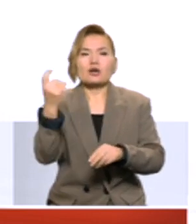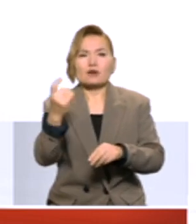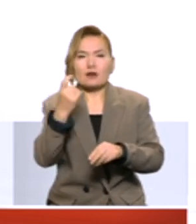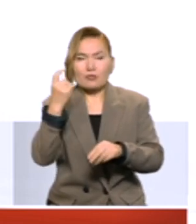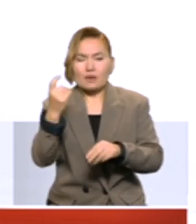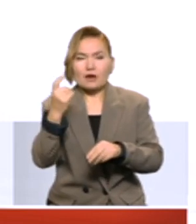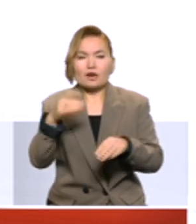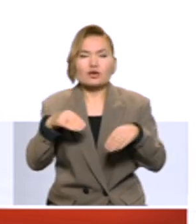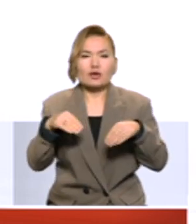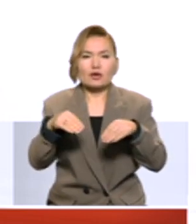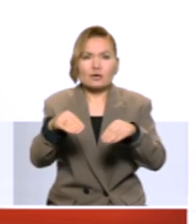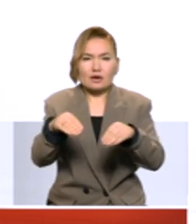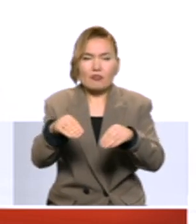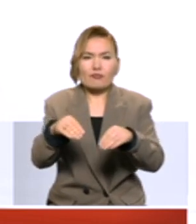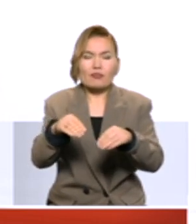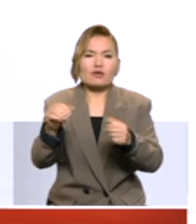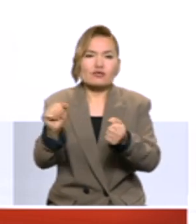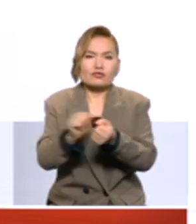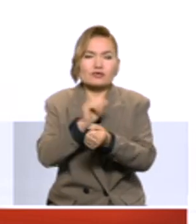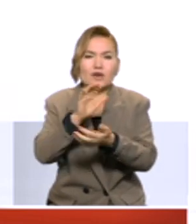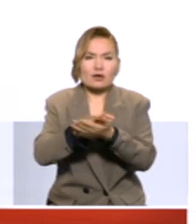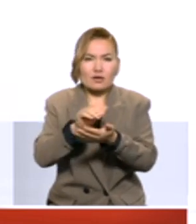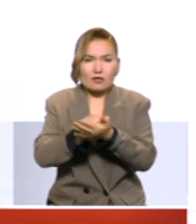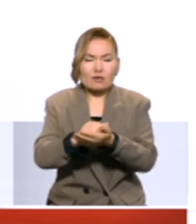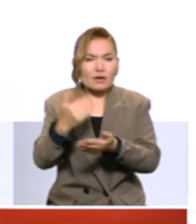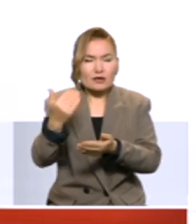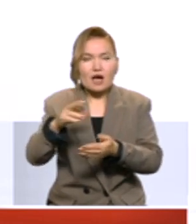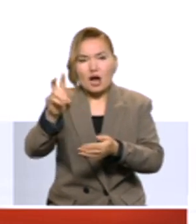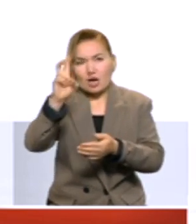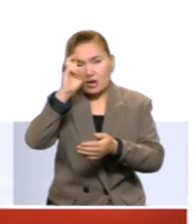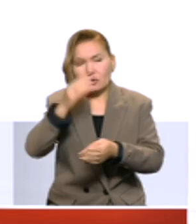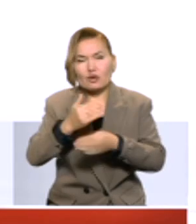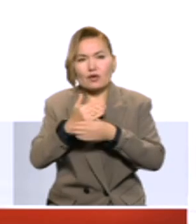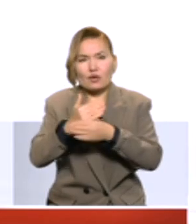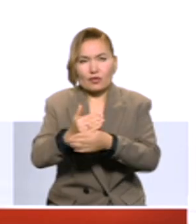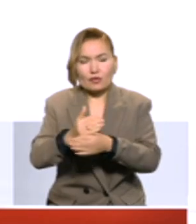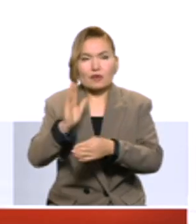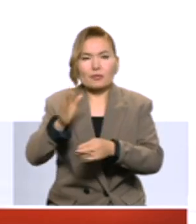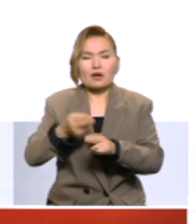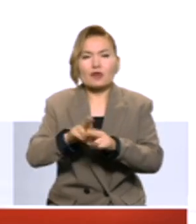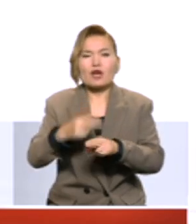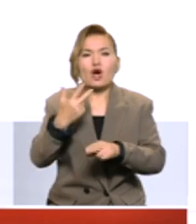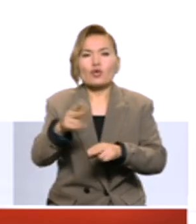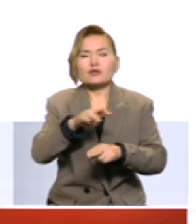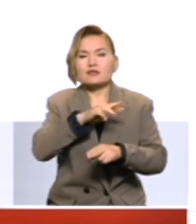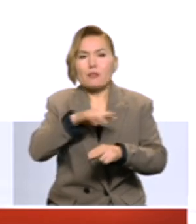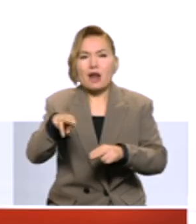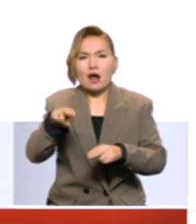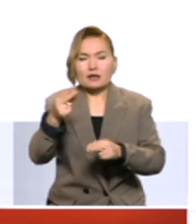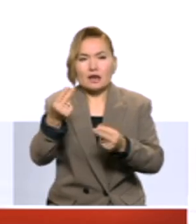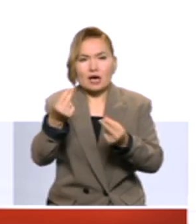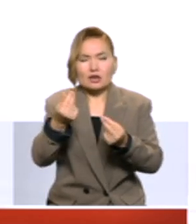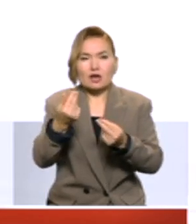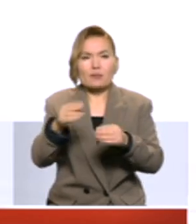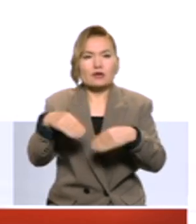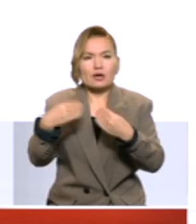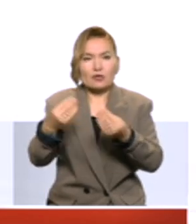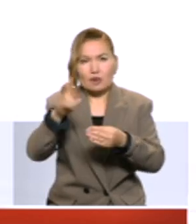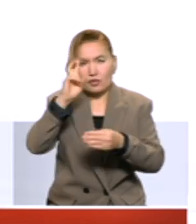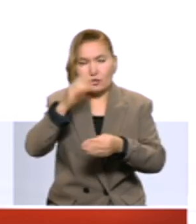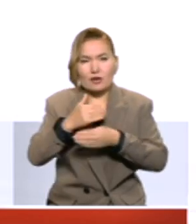кредиттерін өтеу мерзімдері жеке тәртіппен ұзартылуда. Бастапқы кезеңде 30 миллиард теңге мөлшерінде субсидиялар